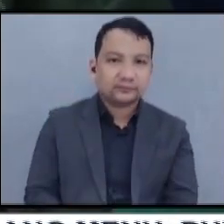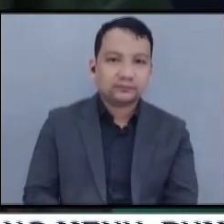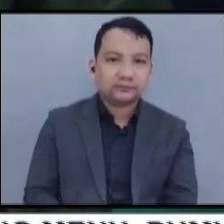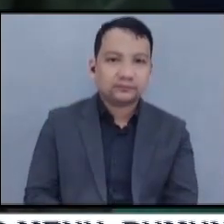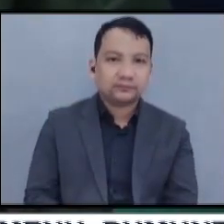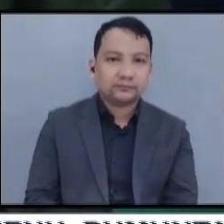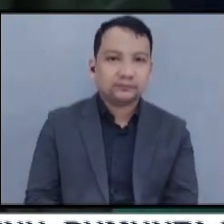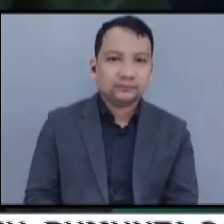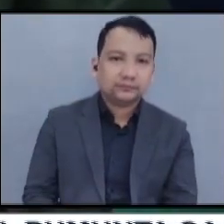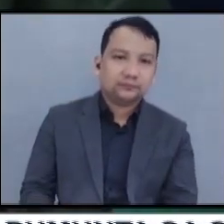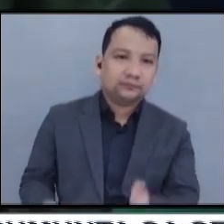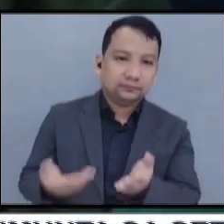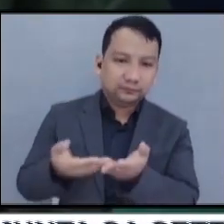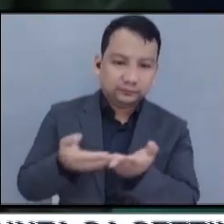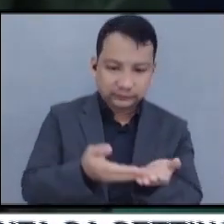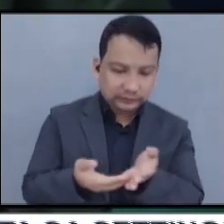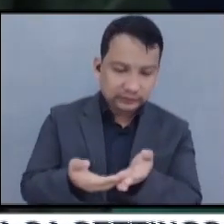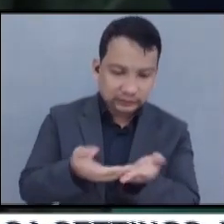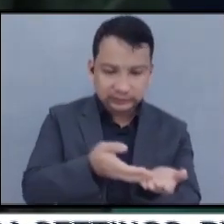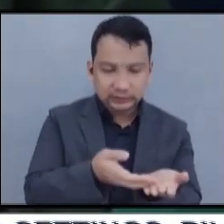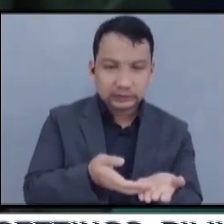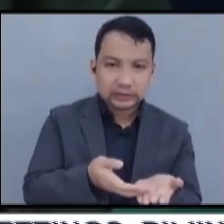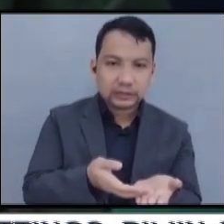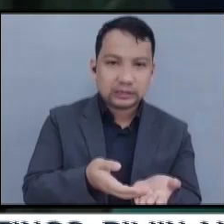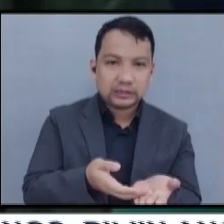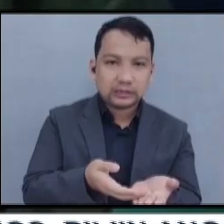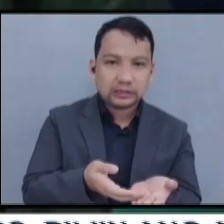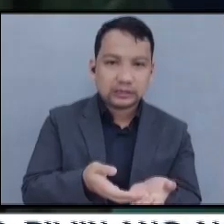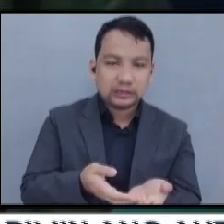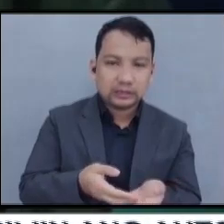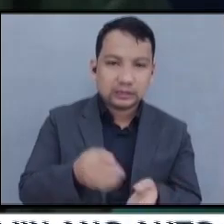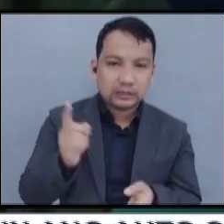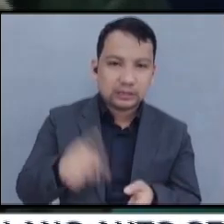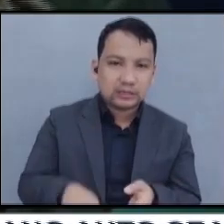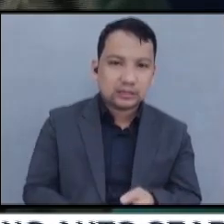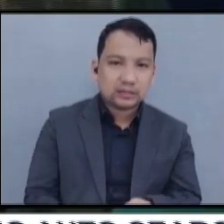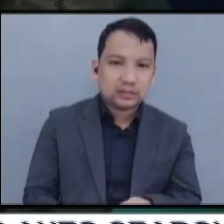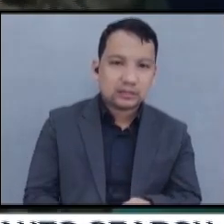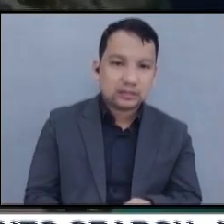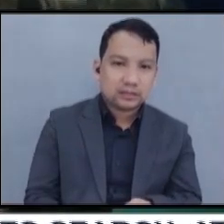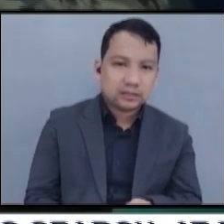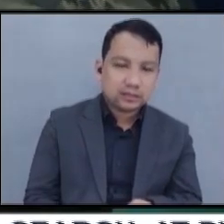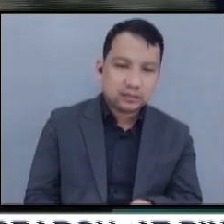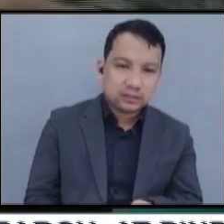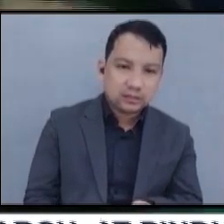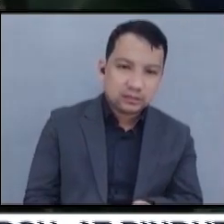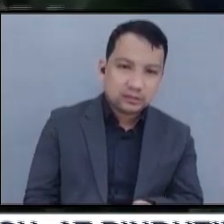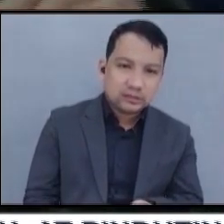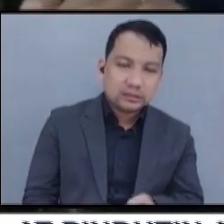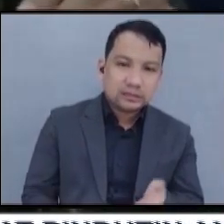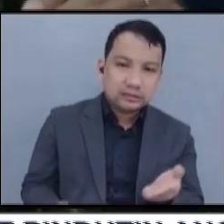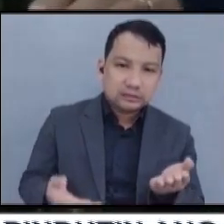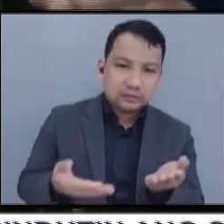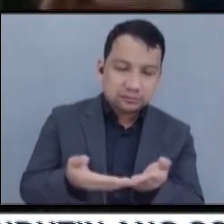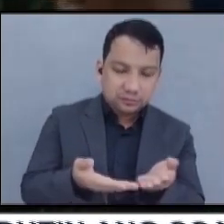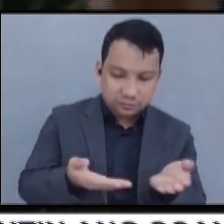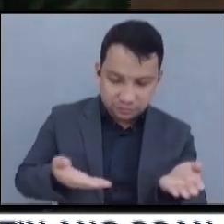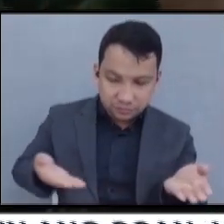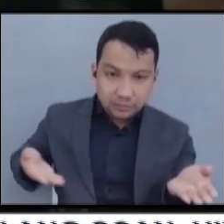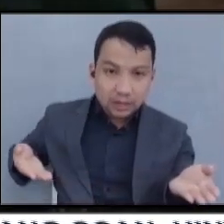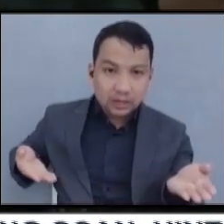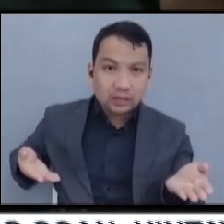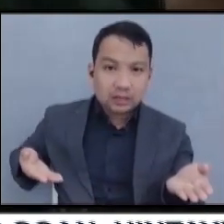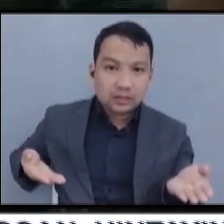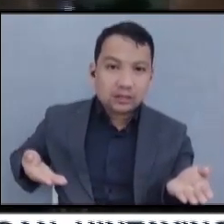so gumanon lang yung R Maam hindi pa ako nadali non ngayon n bumwelo Maam kuma ng